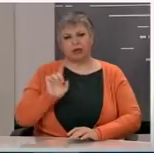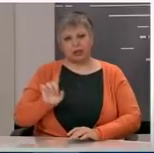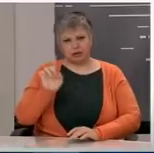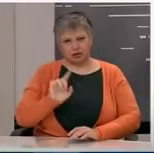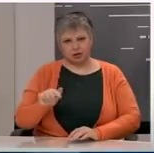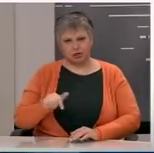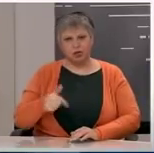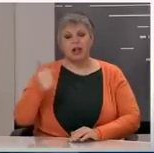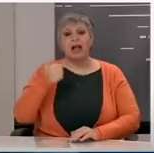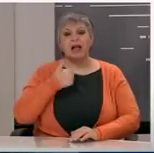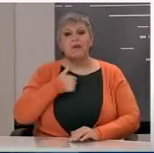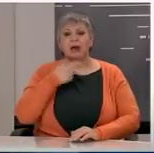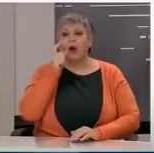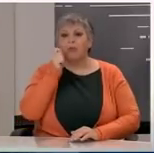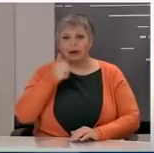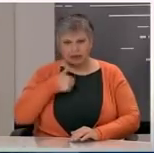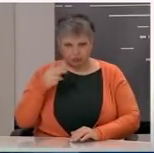εγώ δεν είμαι γιος πρωθυπουργού.